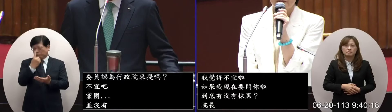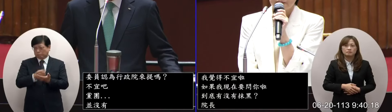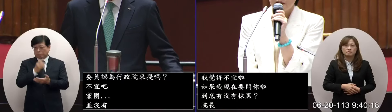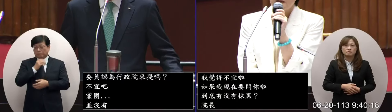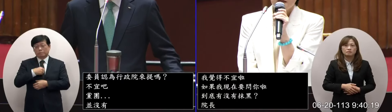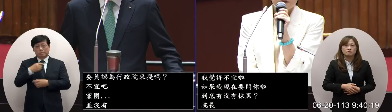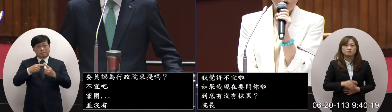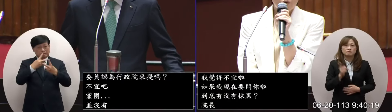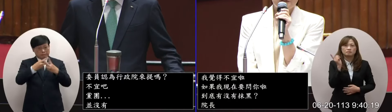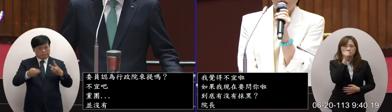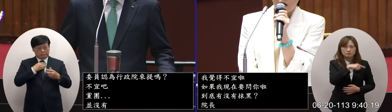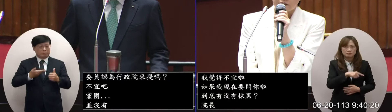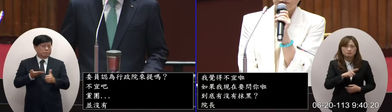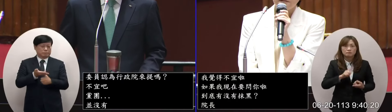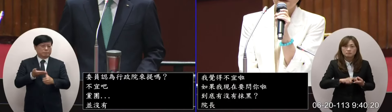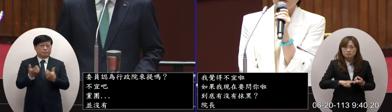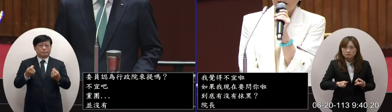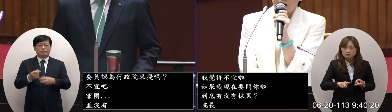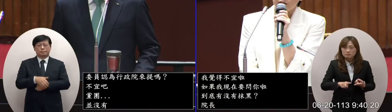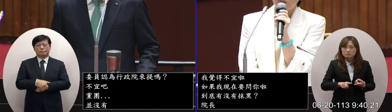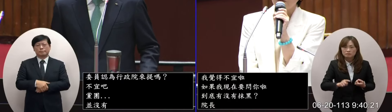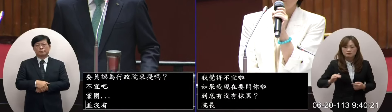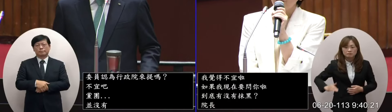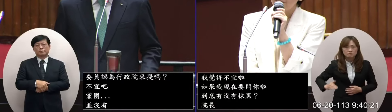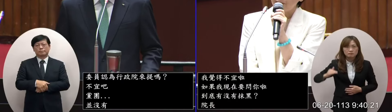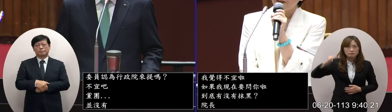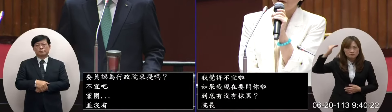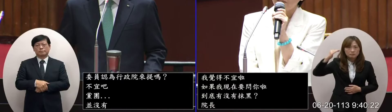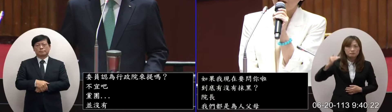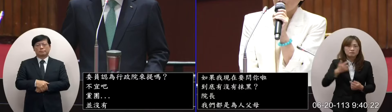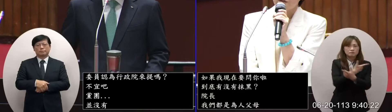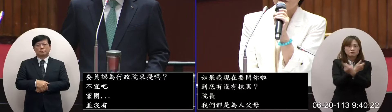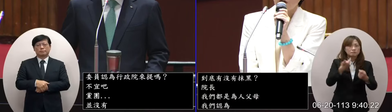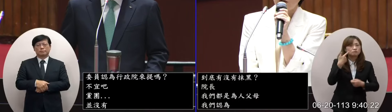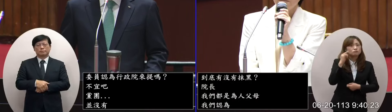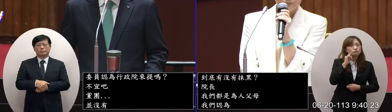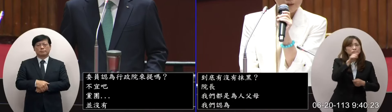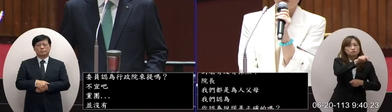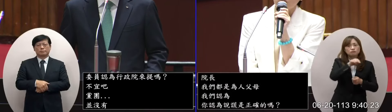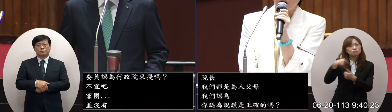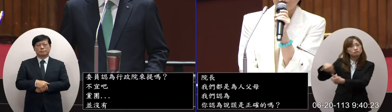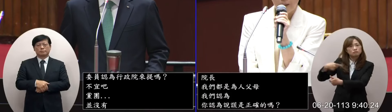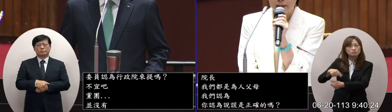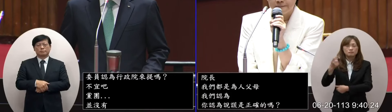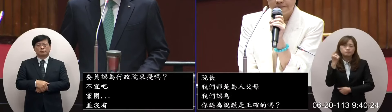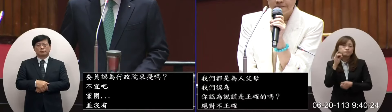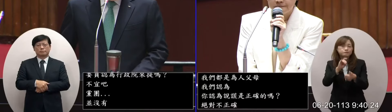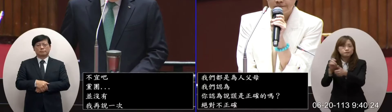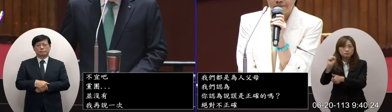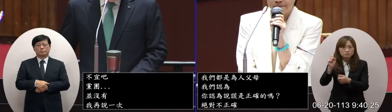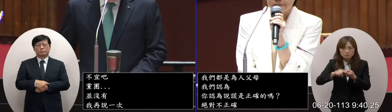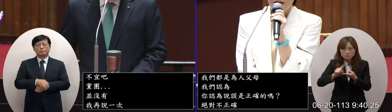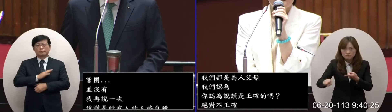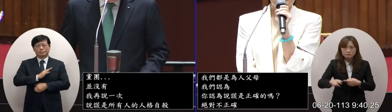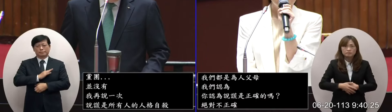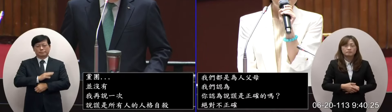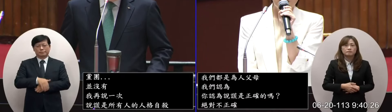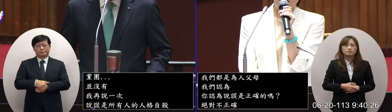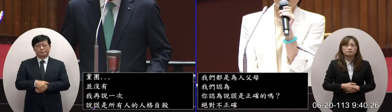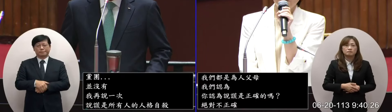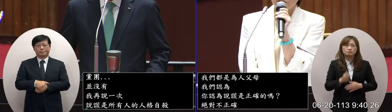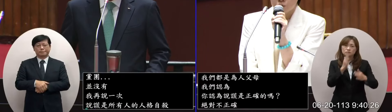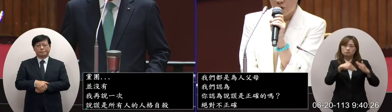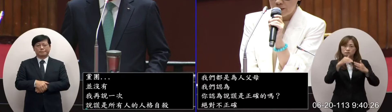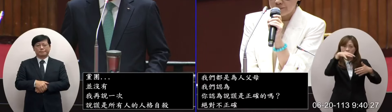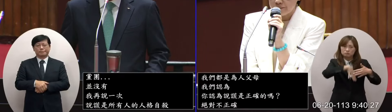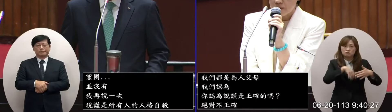绝对不正确 人格自杀。 从小到大，我们都被爸爸妈妈、老师教不能说谎，对吧？ 是。 在学